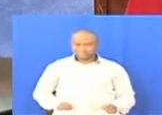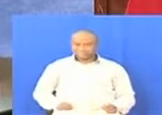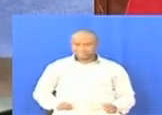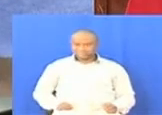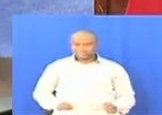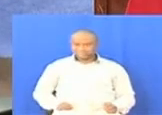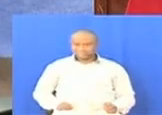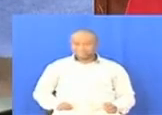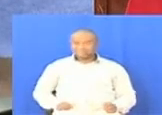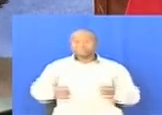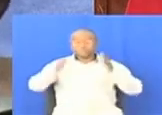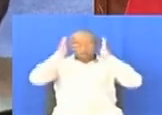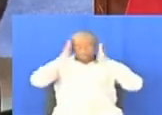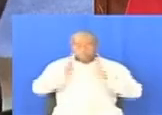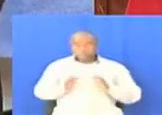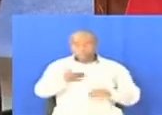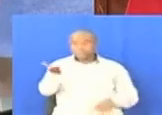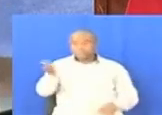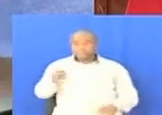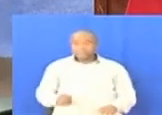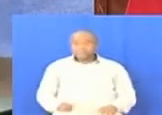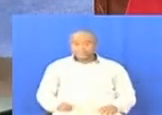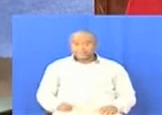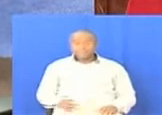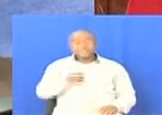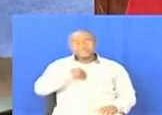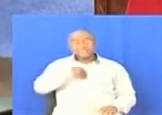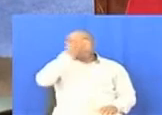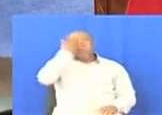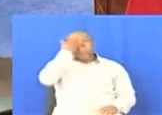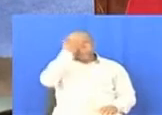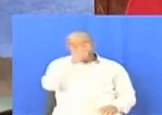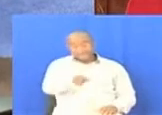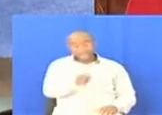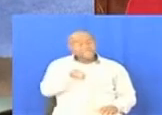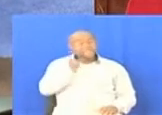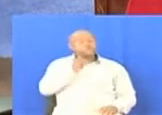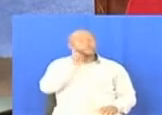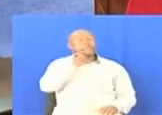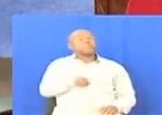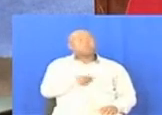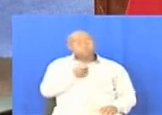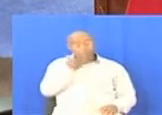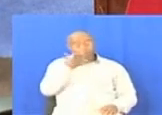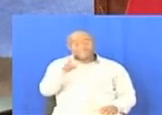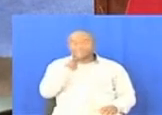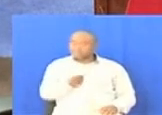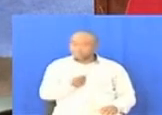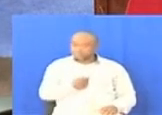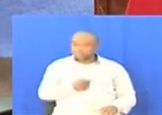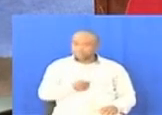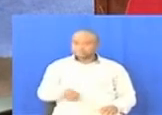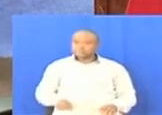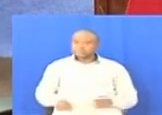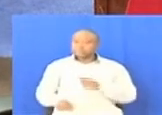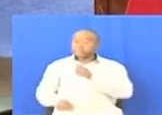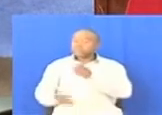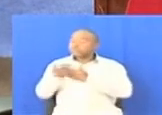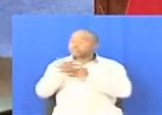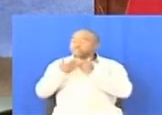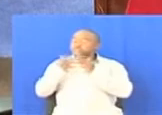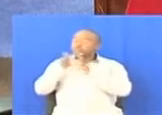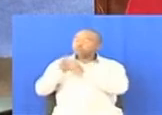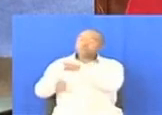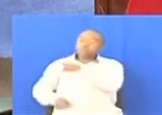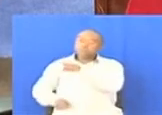Mheshimiwa Speaker, tunajua kabisa kwamba historia ipo inasema. Au wakubwa hawa tunajua kabisa kwamba